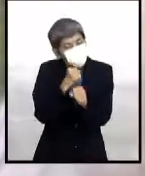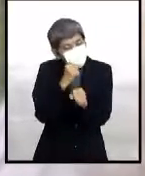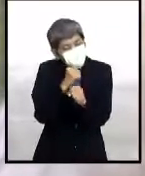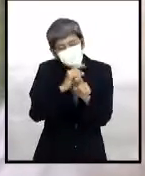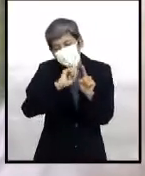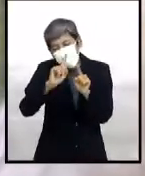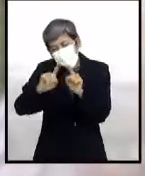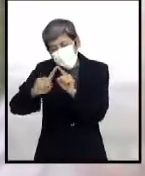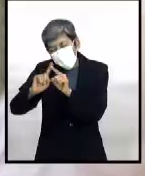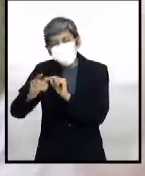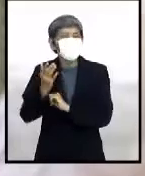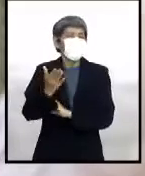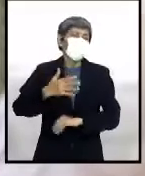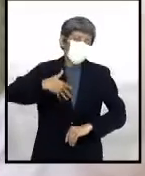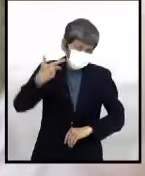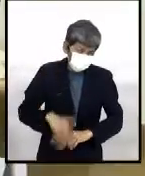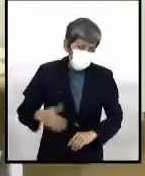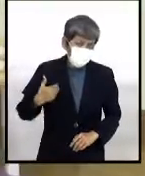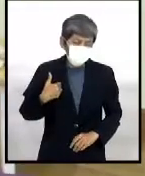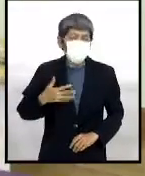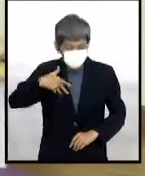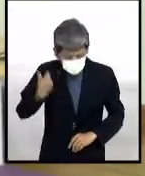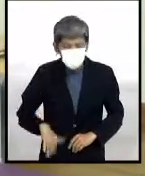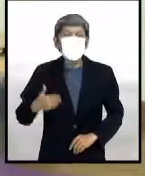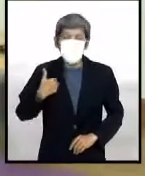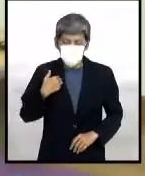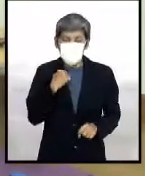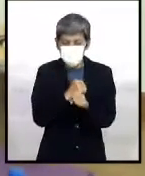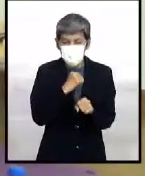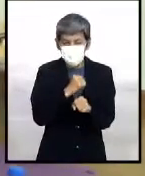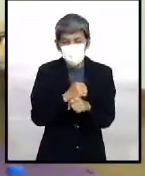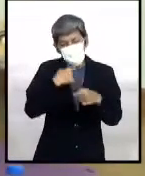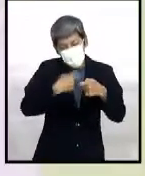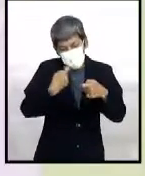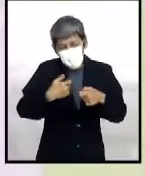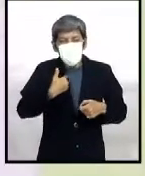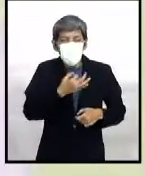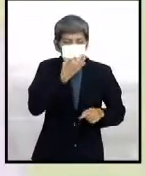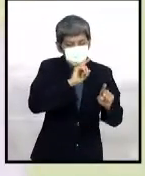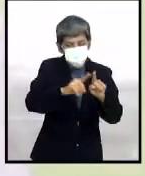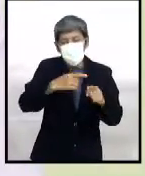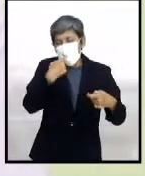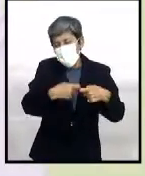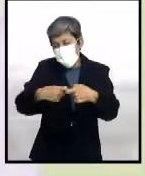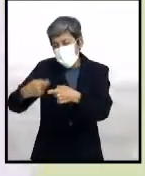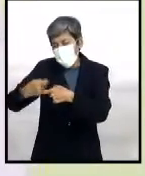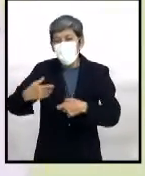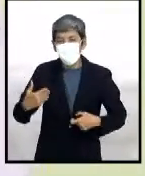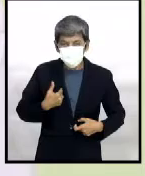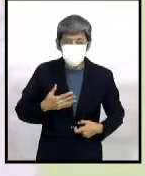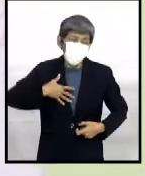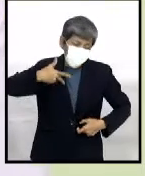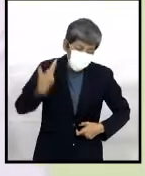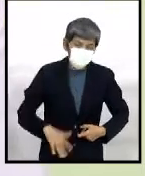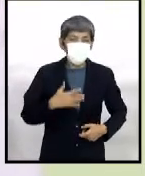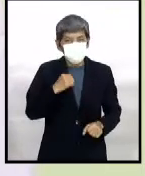งานมาเยอะแยะมากมายท้อบ้างไหมคะ จริงๆท้อทุกอาชีพที่ทำเพราะว่ามันจะมีส่วนยากของแต่ละอาชีพแต่ถ้าท้อที่สุดก็